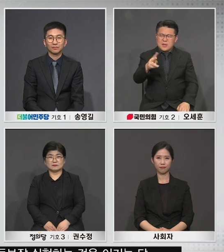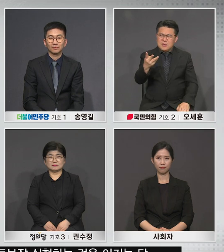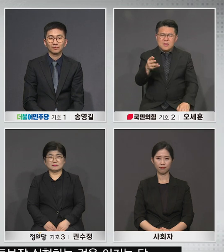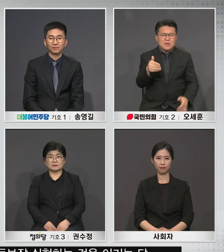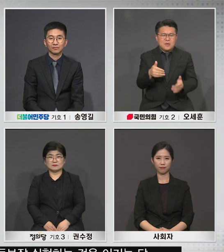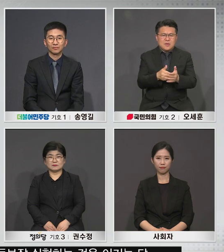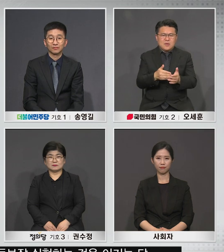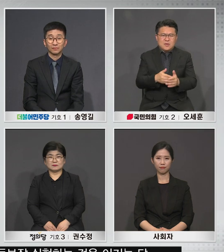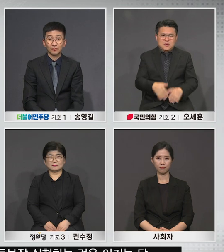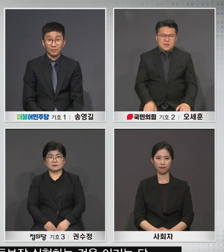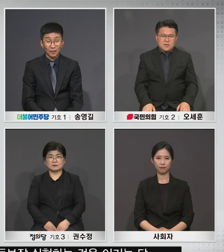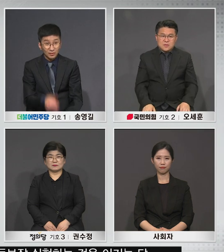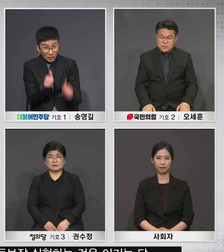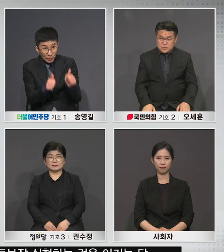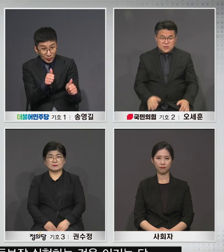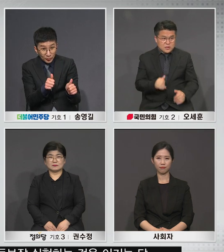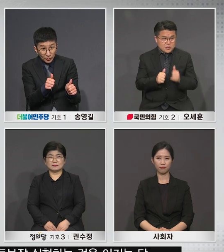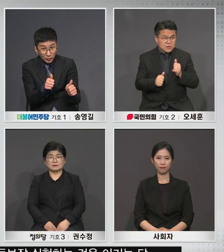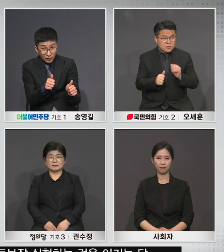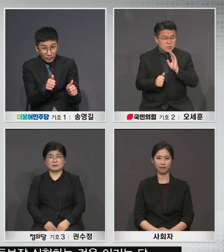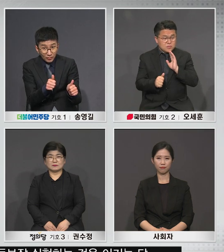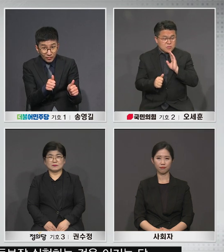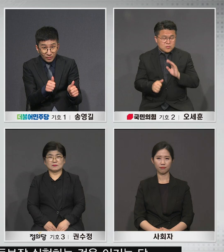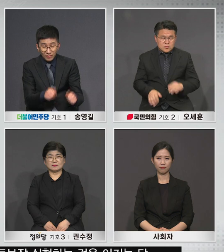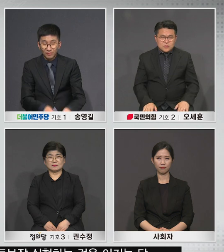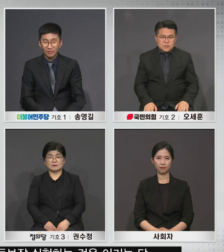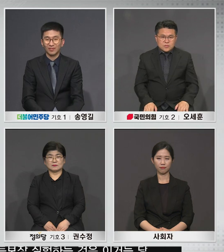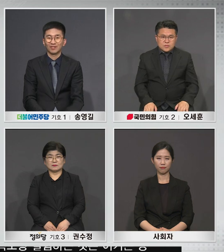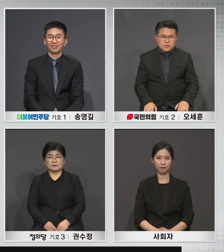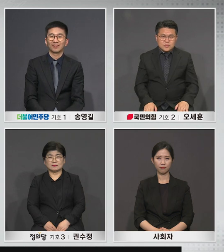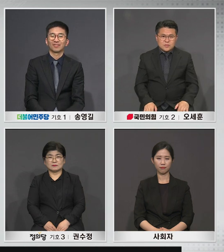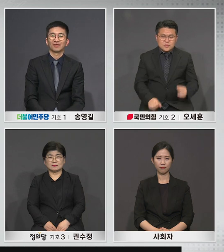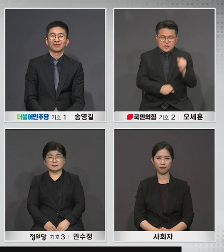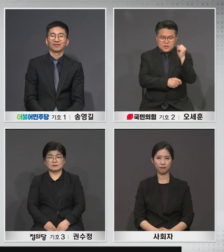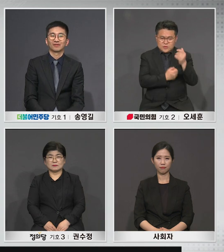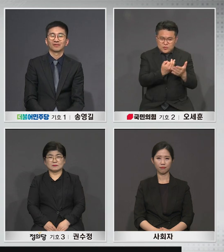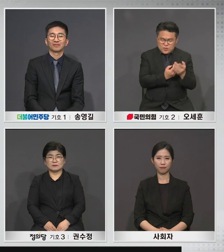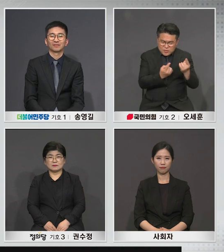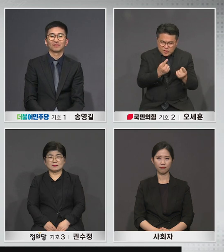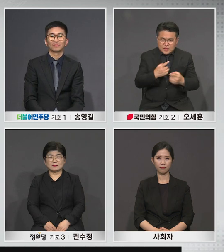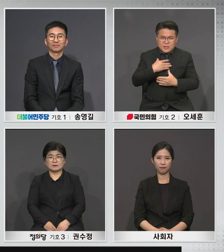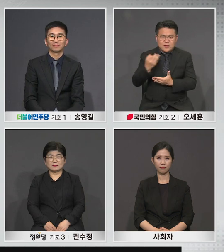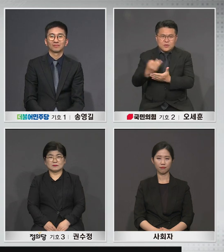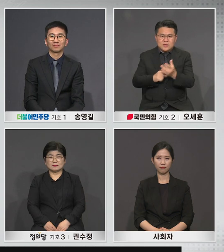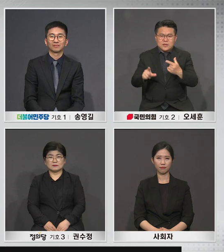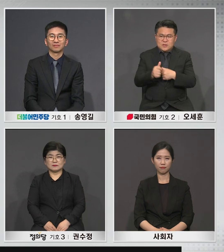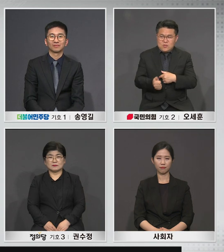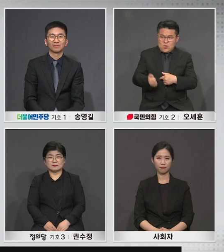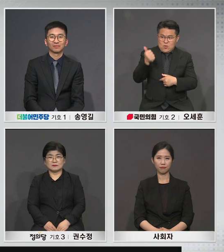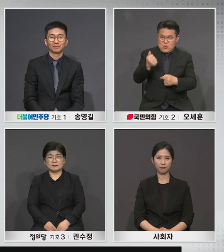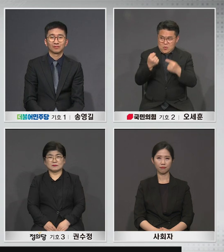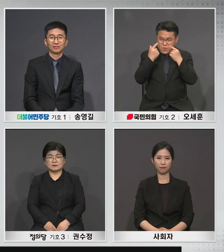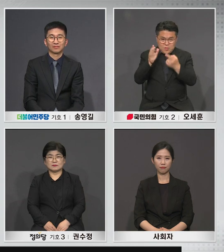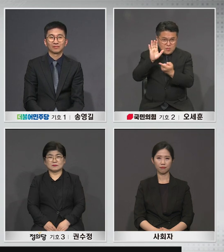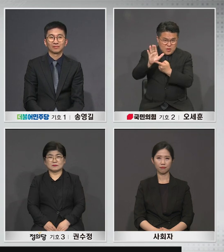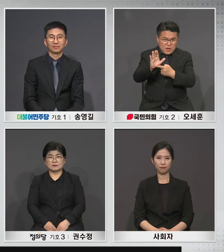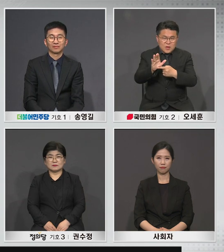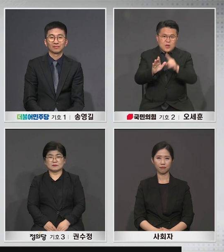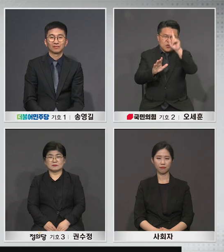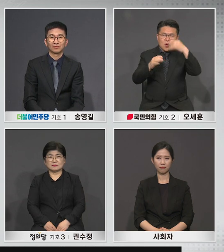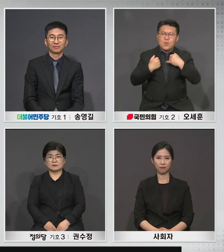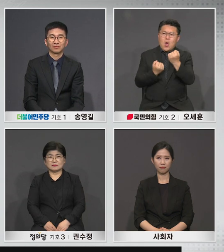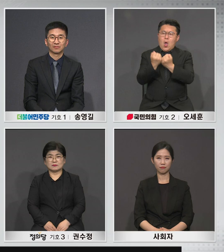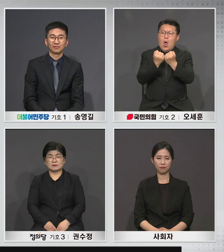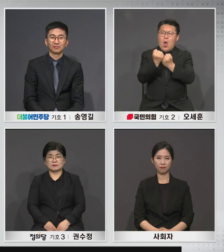계속 실험하는 거예요? 그렇죠. 그렇게 해서 기본소득보다 안심소득이 훨씬 낫다는 게 입증이 돼야 중앙정부를 설득하고